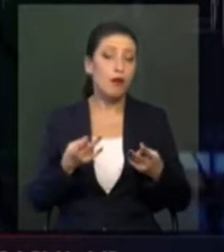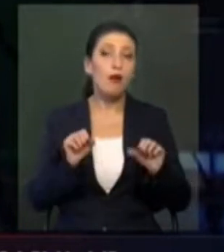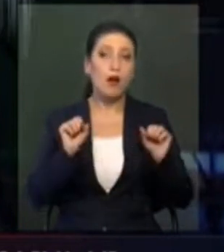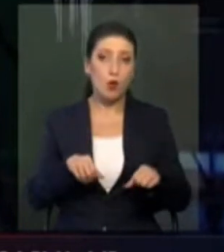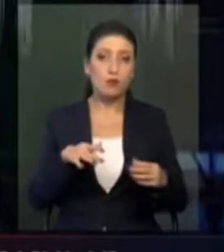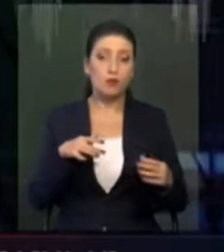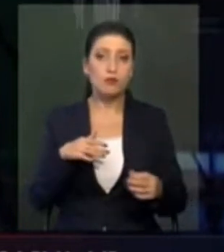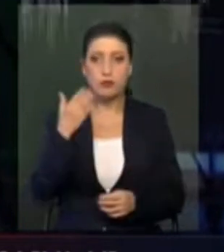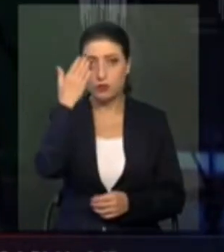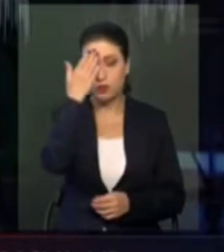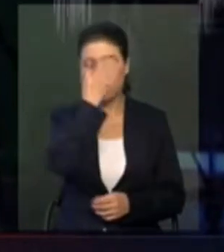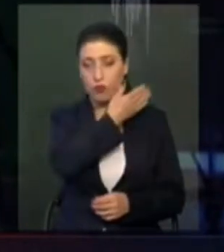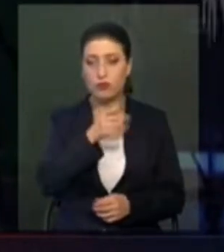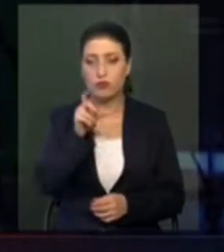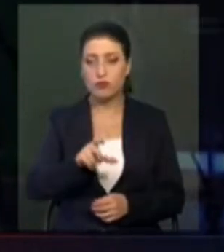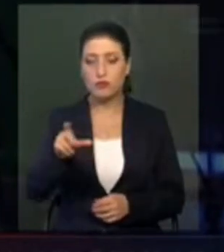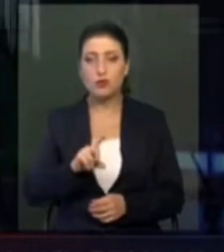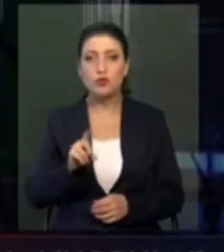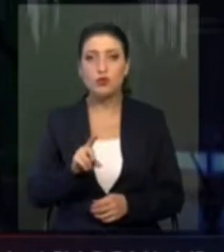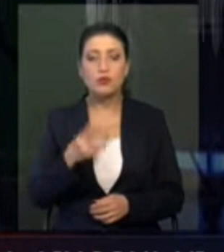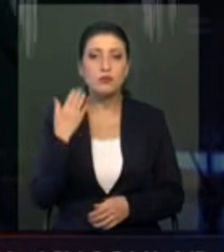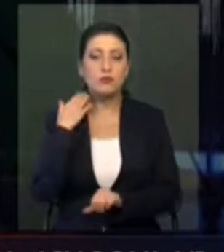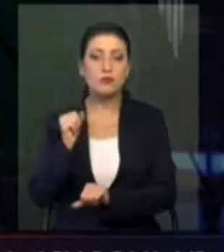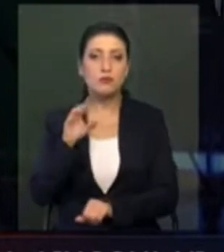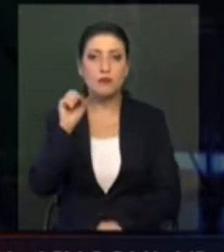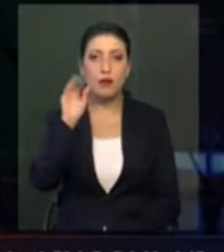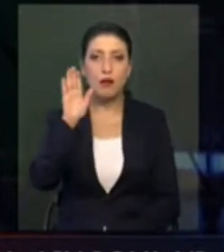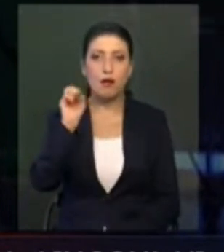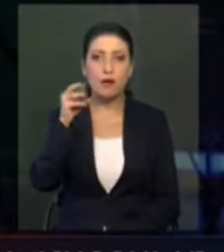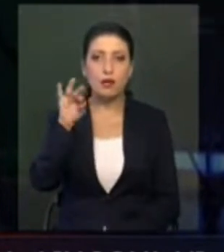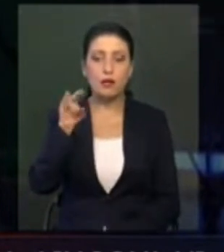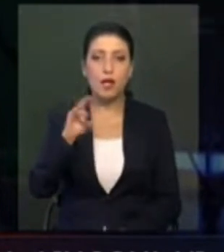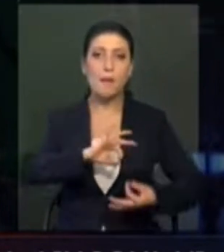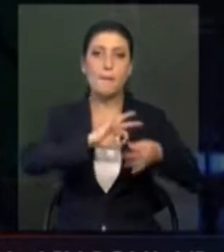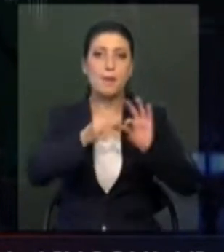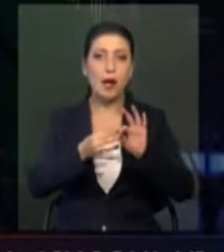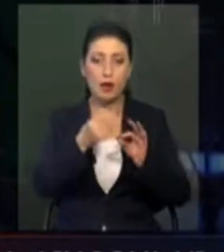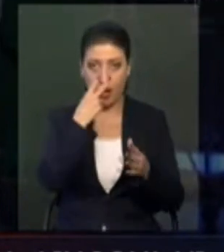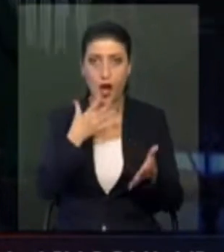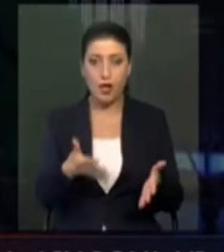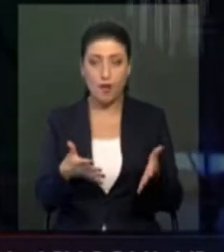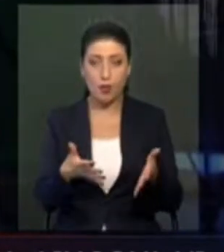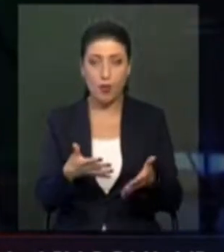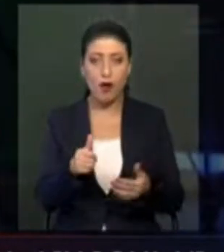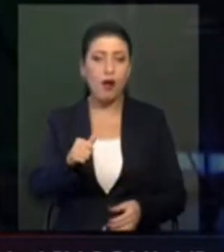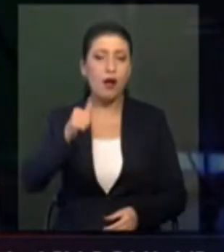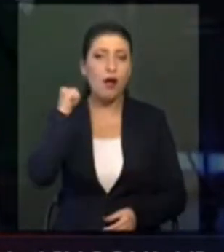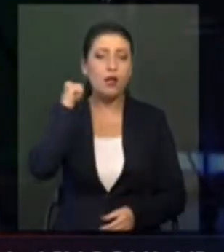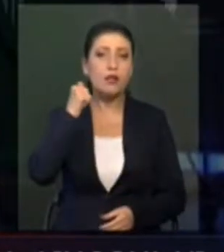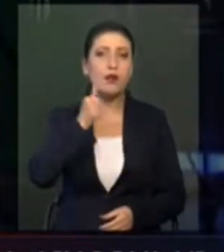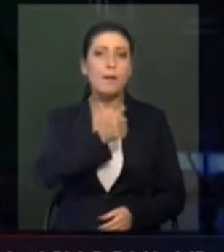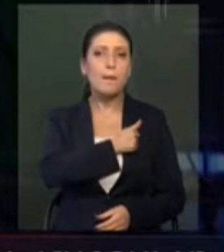կարողանանք բնակչության անհրաժեշտ քայլերը անենք։ Պարոն Ավետյան, մանրամասը ներևում է, չգիտեմ, հետևակի